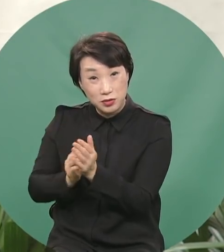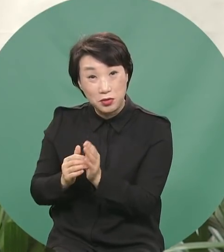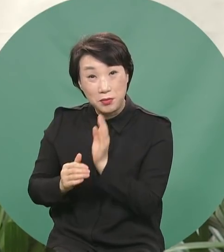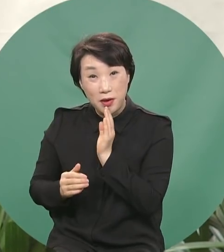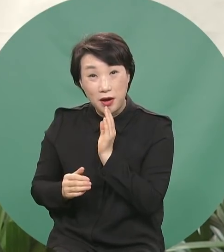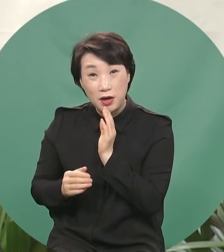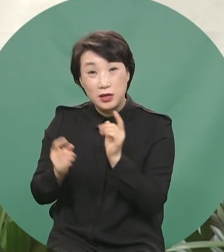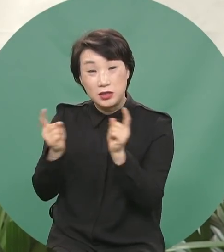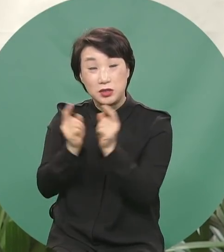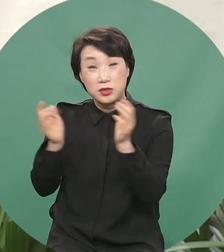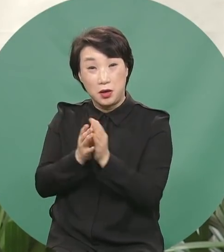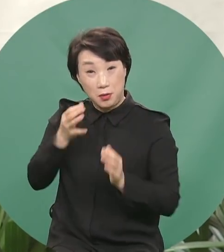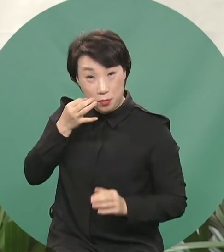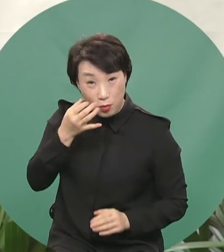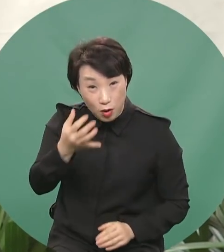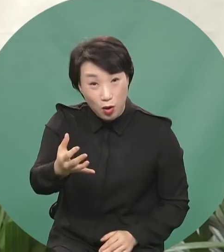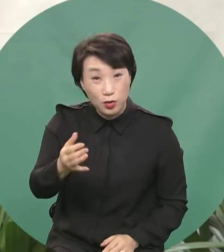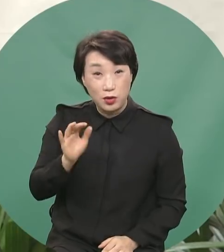친히 보여주시고